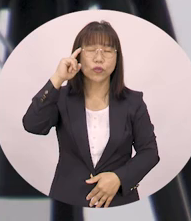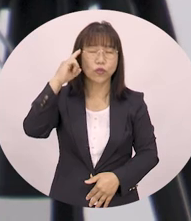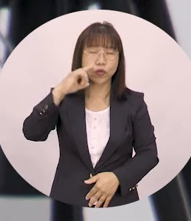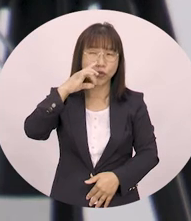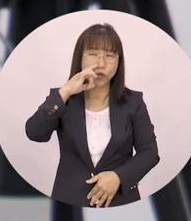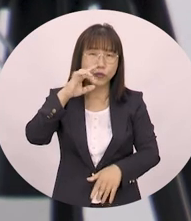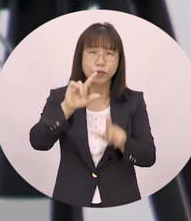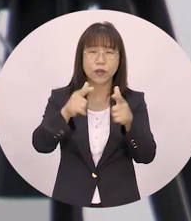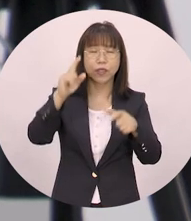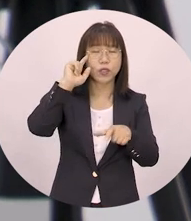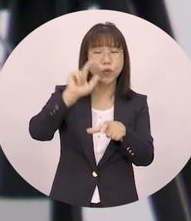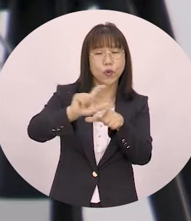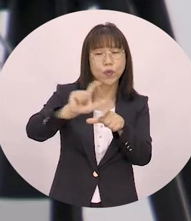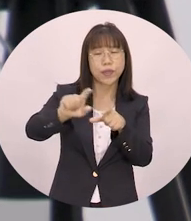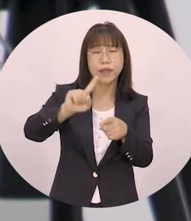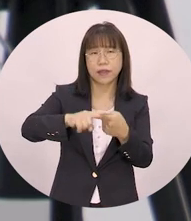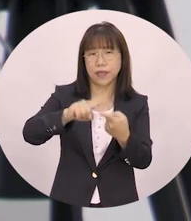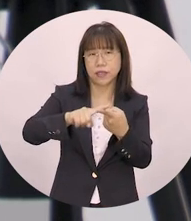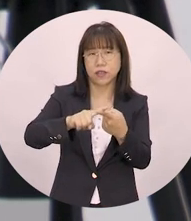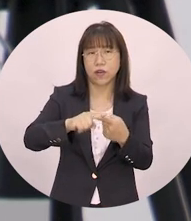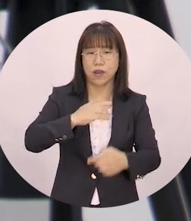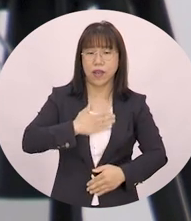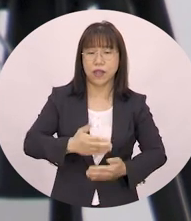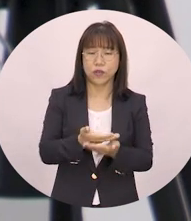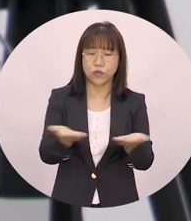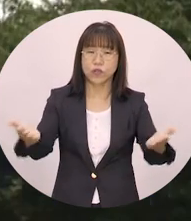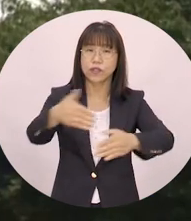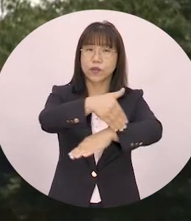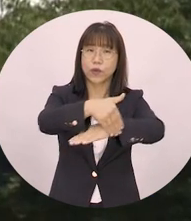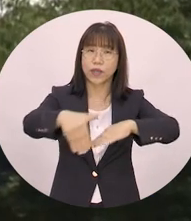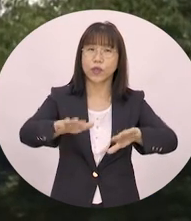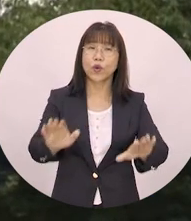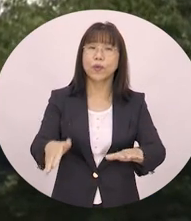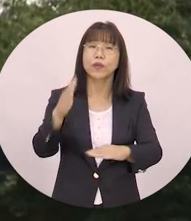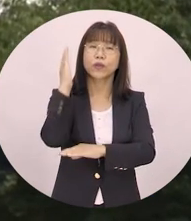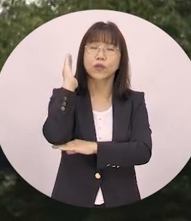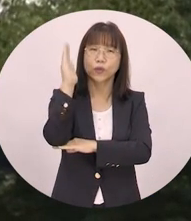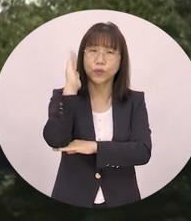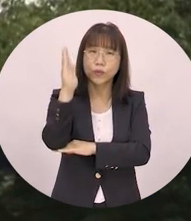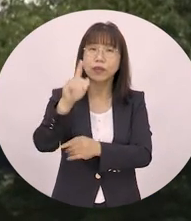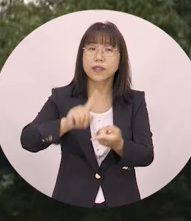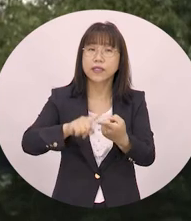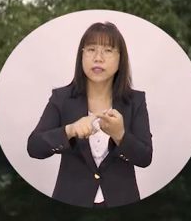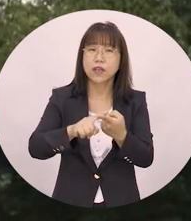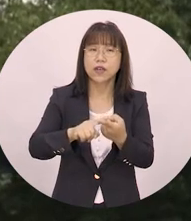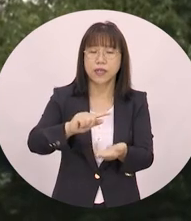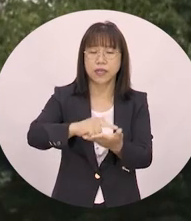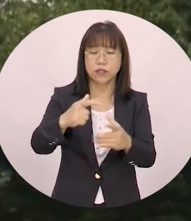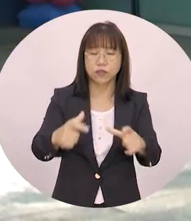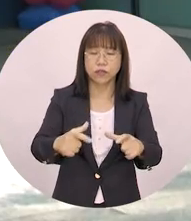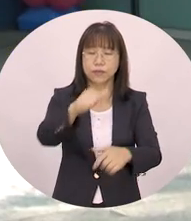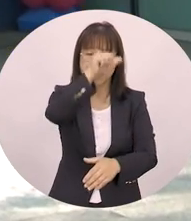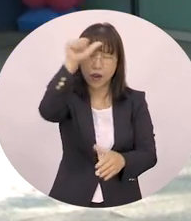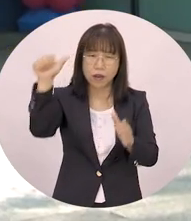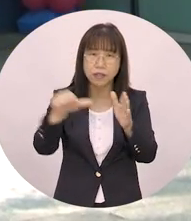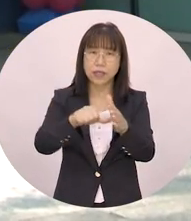싶어하는 자녀 교육에 대한 고민에 구체적인 해결책을 제시할 예정입니다. 이번 교육에 대한 자세한